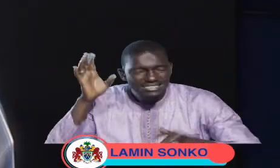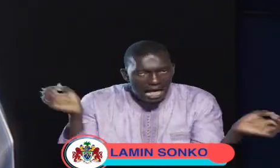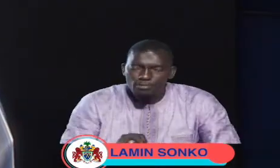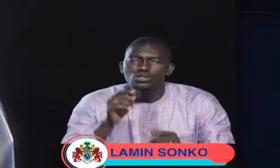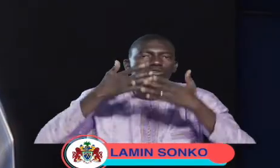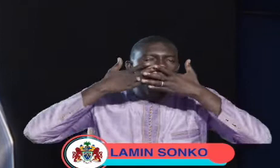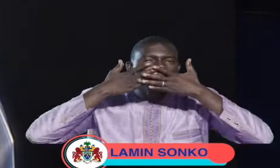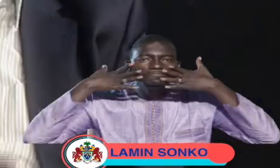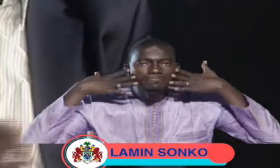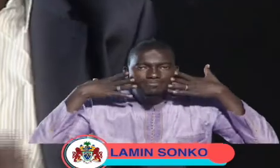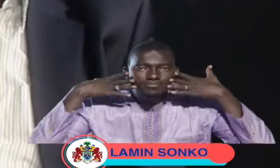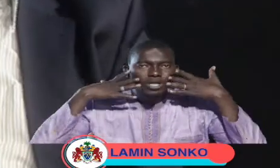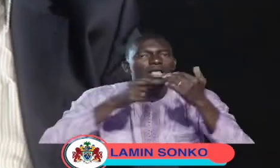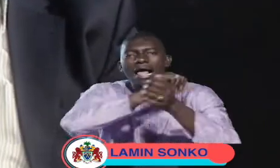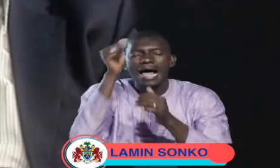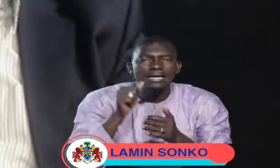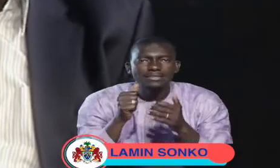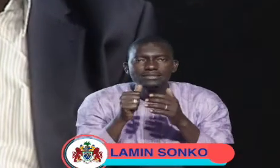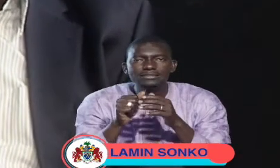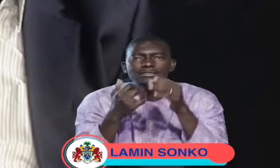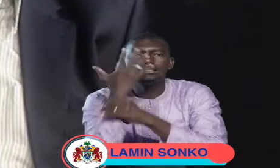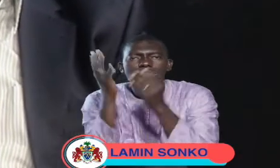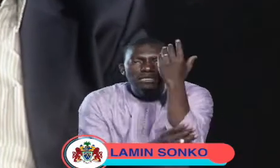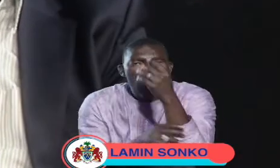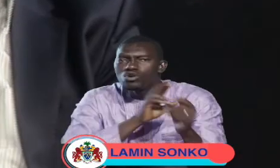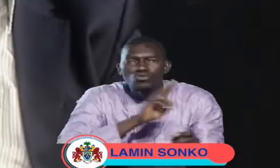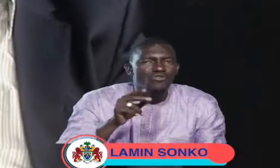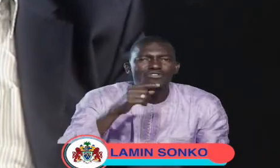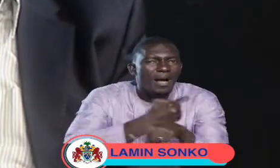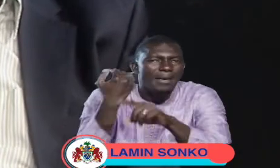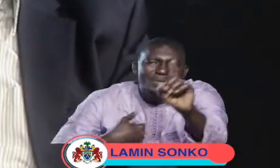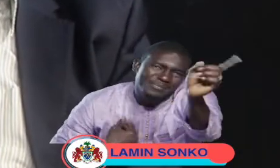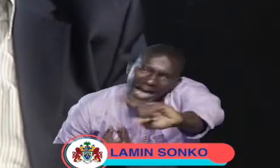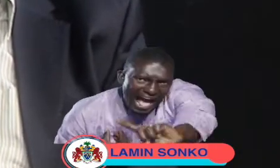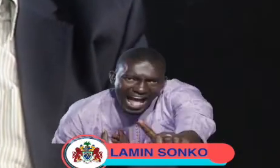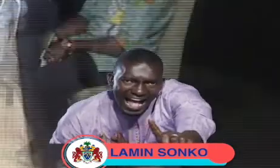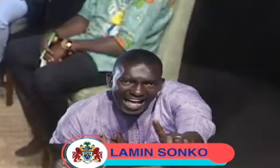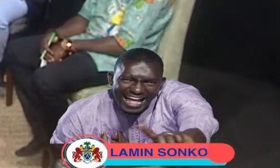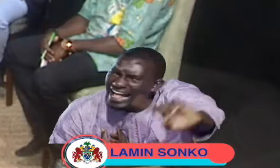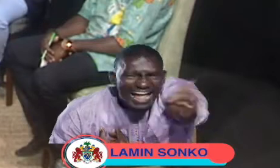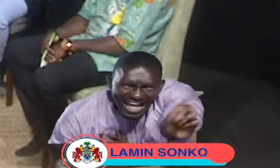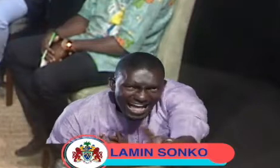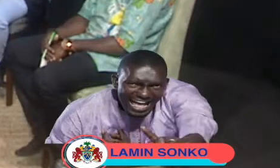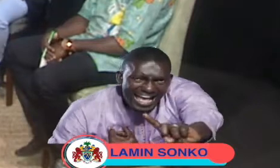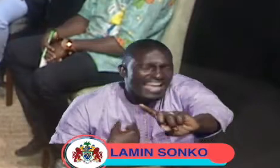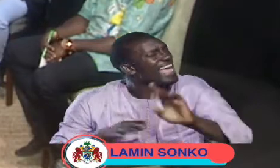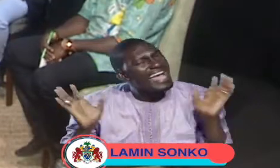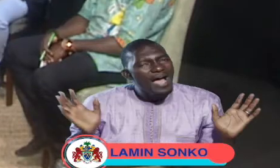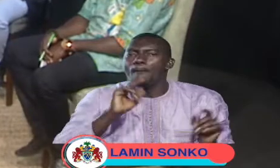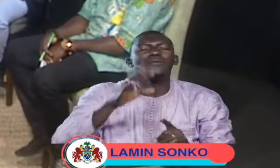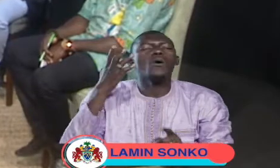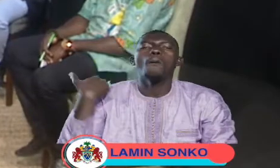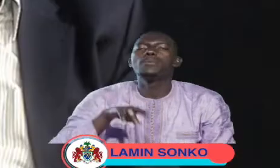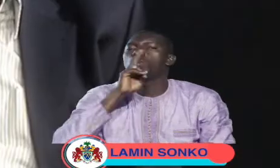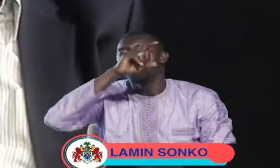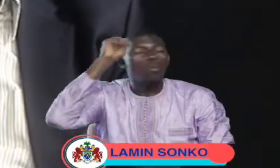loolu la ñu ñoo ko wara jëfoo waye ku nekk bande amona tay bo amé sax ma ngi ku nekk du sol masque pour lan la wa lu mu nga ko sol waye nak pour